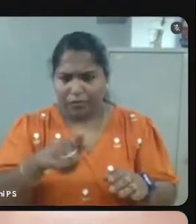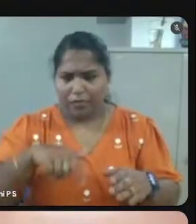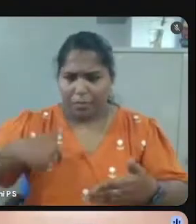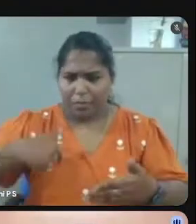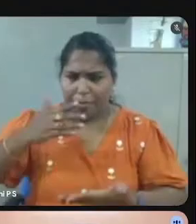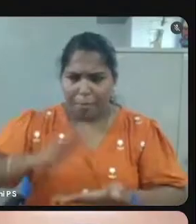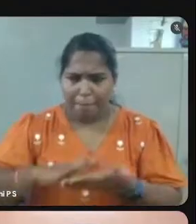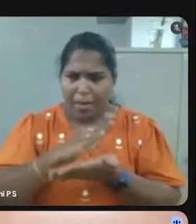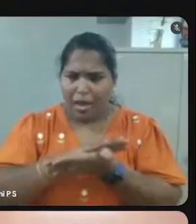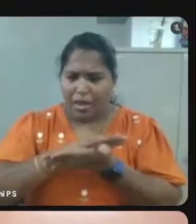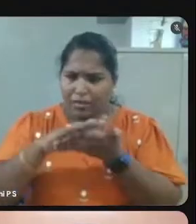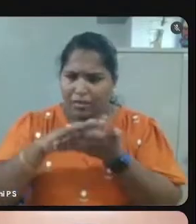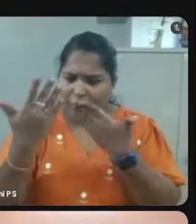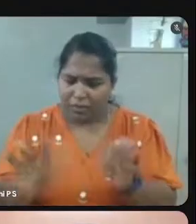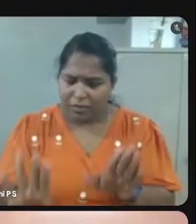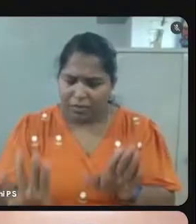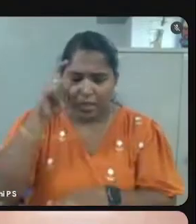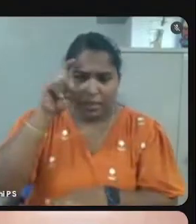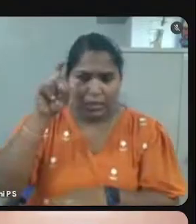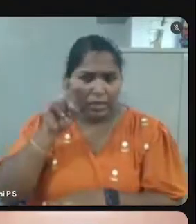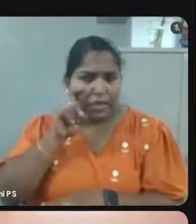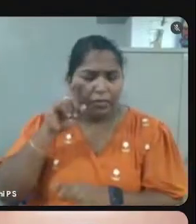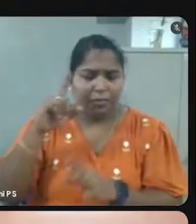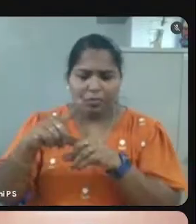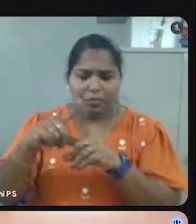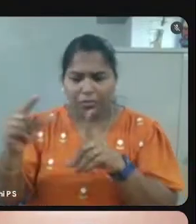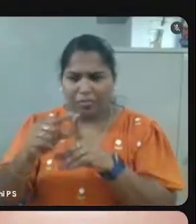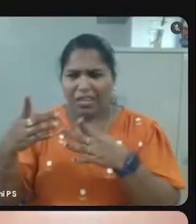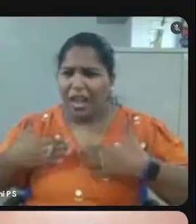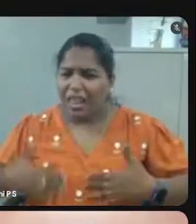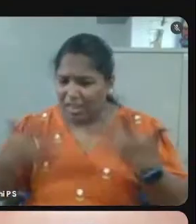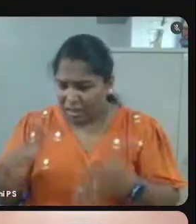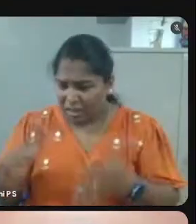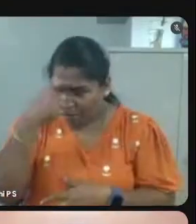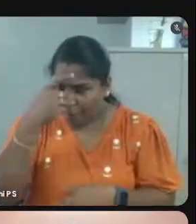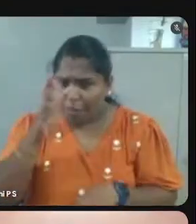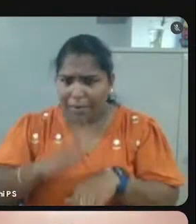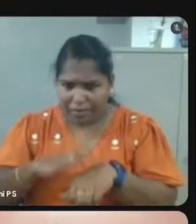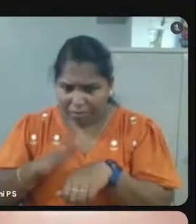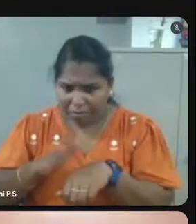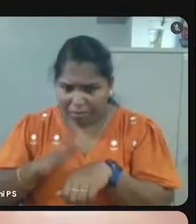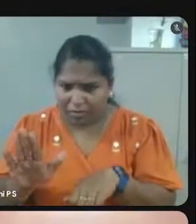കഴിഞ്ഞാൽ സെക്സ് പരമായിട്ട് അവർക്ക് പോയിട്ടുണ്ടെങ്കിൽ അവരെ ഹെൽത്തിൽ എന്തെങ്കിലും പ്രശ്നങ്ങൾ വരുമോ?